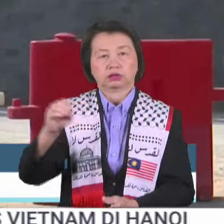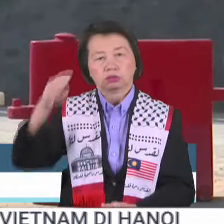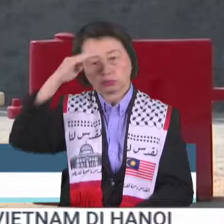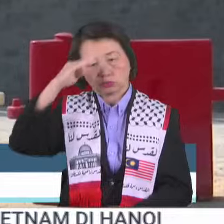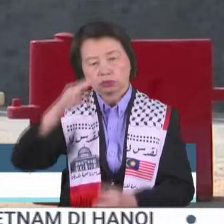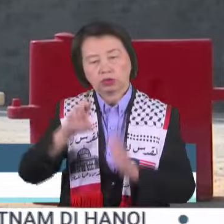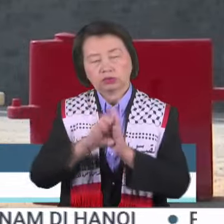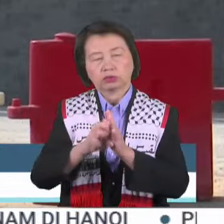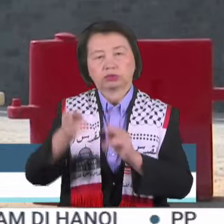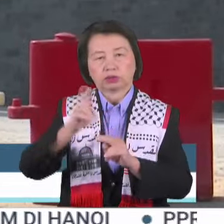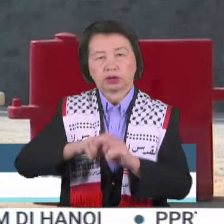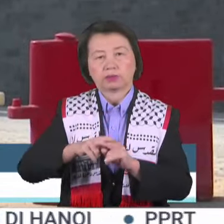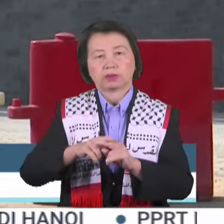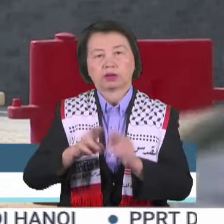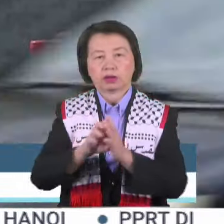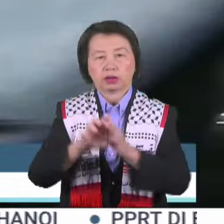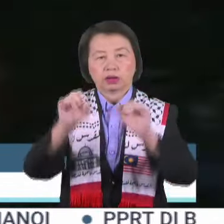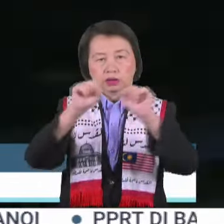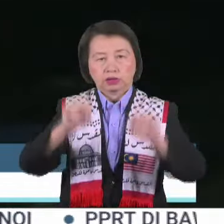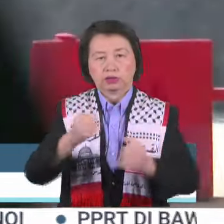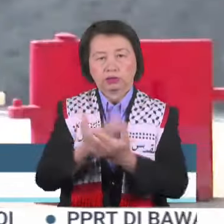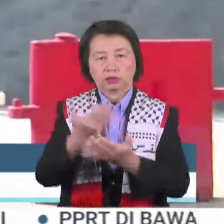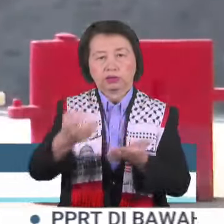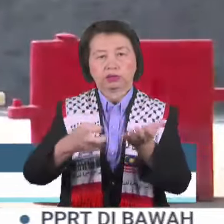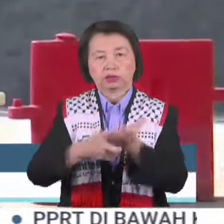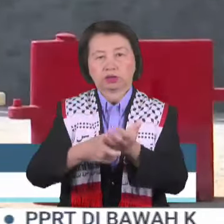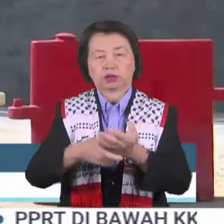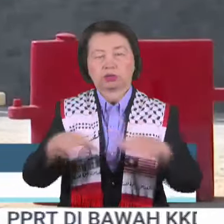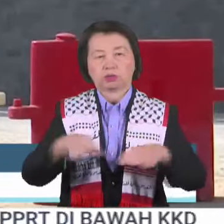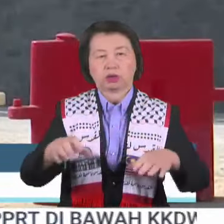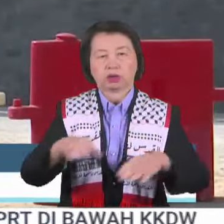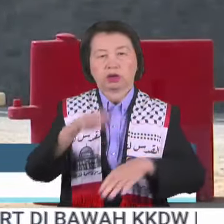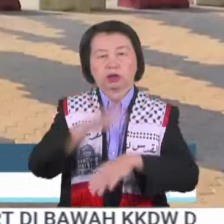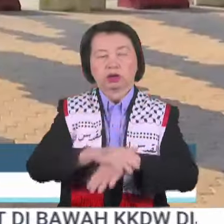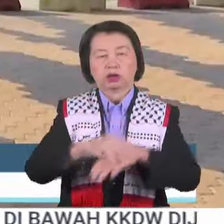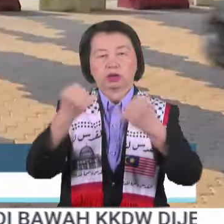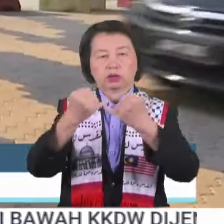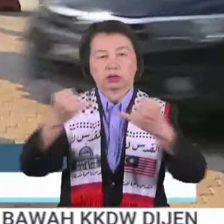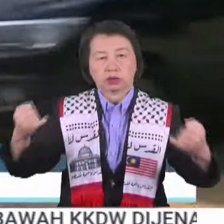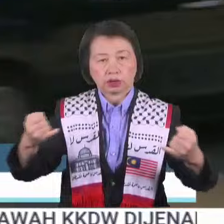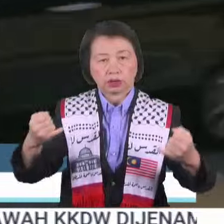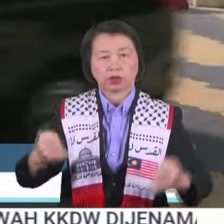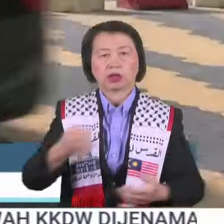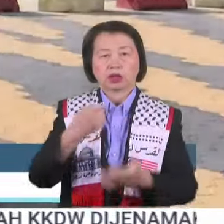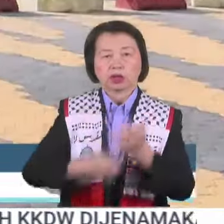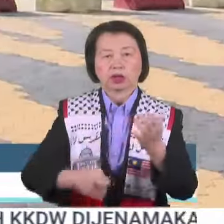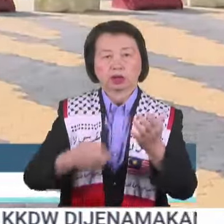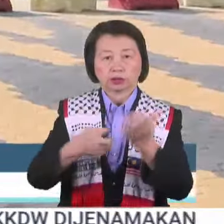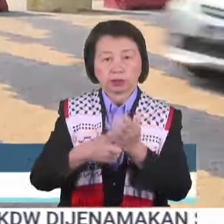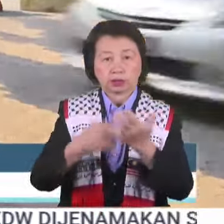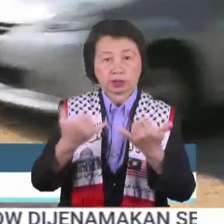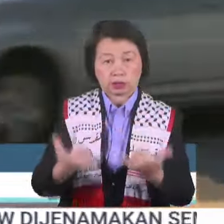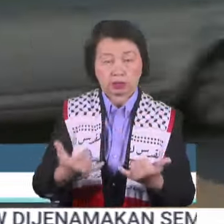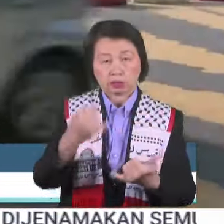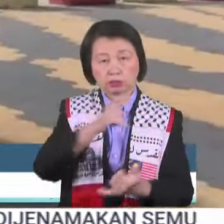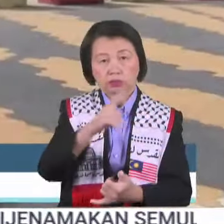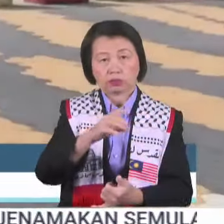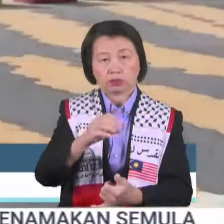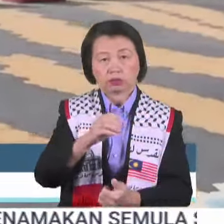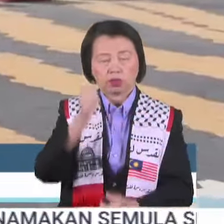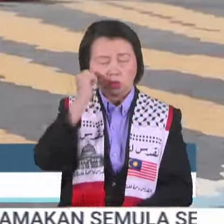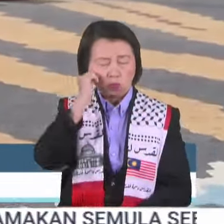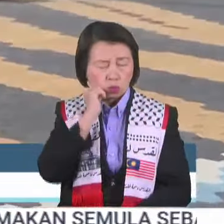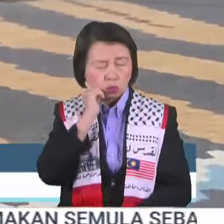Antara penambahbaikan lain adalah sistem pembelian tiket yang dijalankan secara dalam talian. Harga tiket terkini bagi zoo